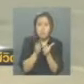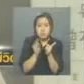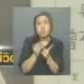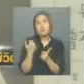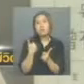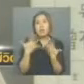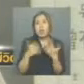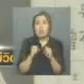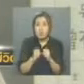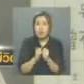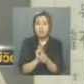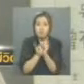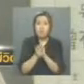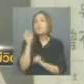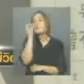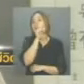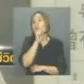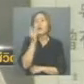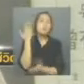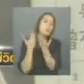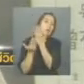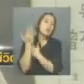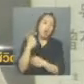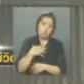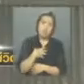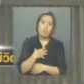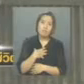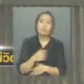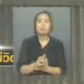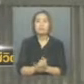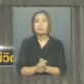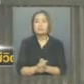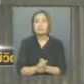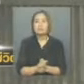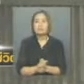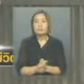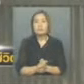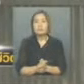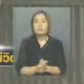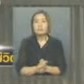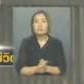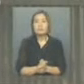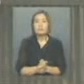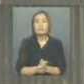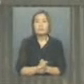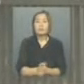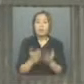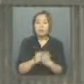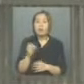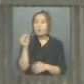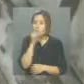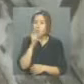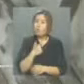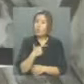วนคืนสู่เส้นทางอาชีพนักร้องและนักแสดงส่วนแฟนเพลงในหลายประเทศทั่วทวีปเอเชีย